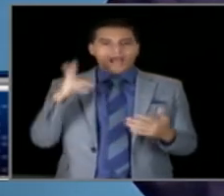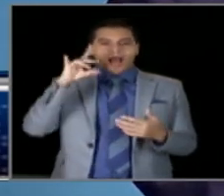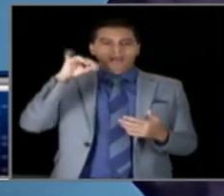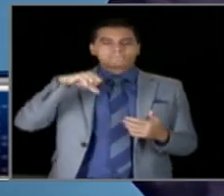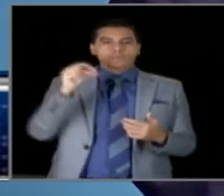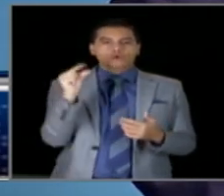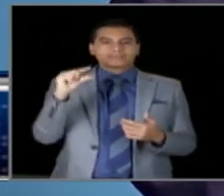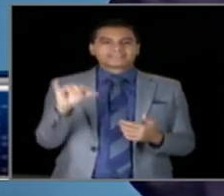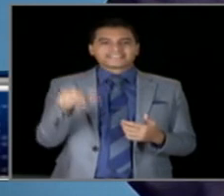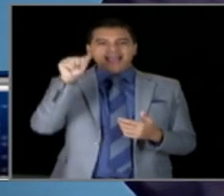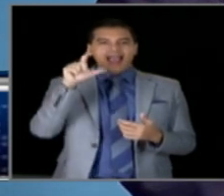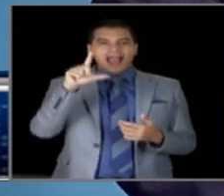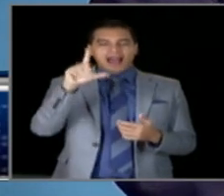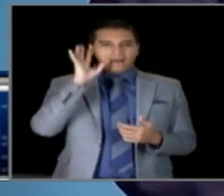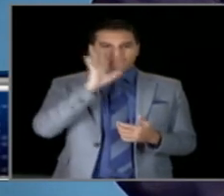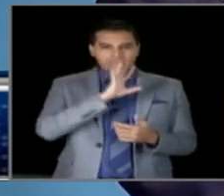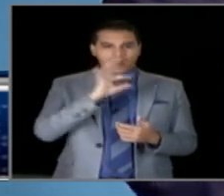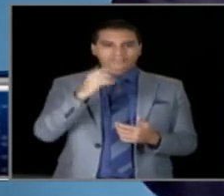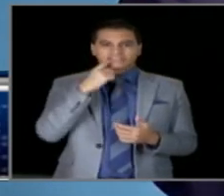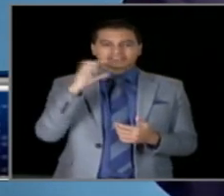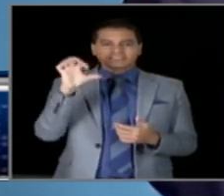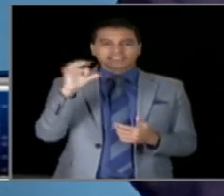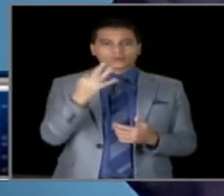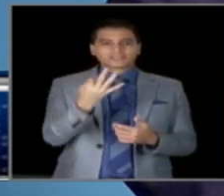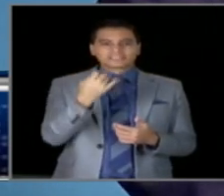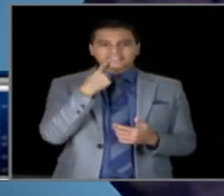كان عنده 39 سنة